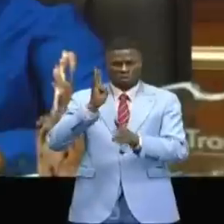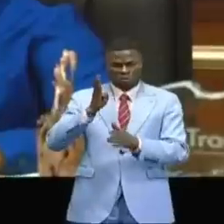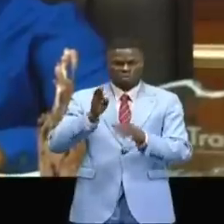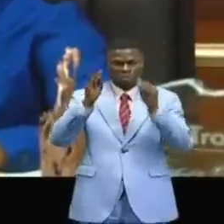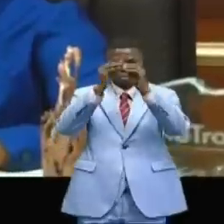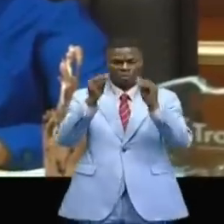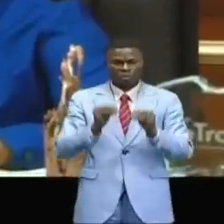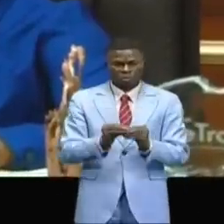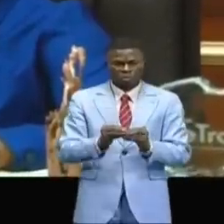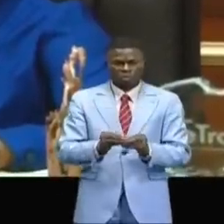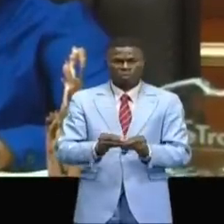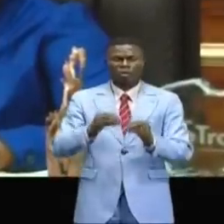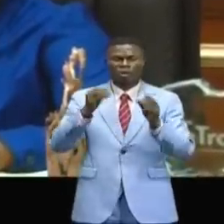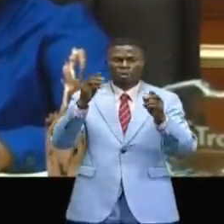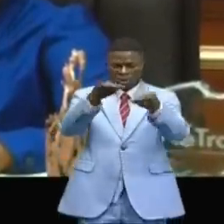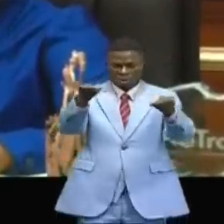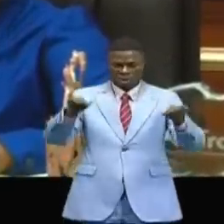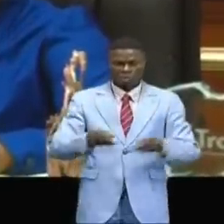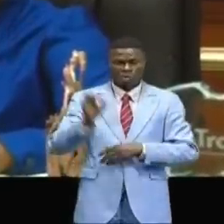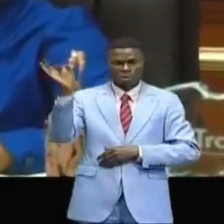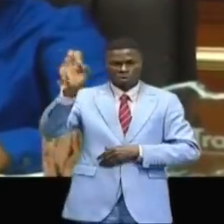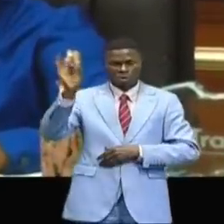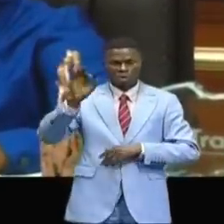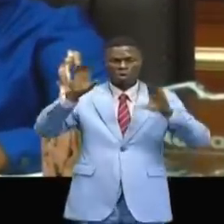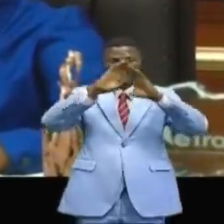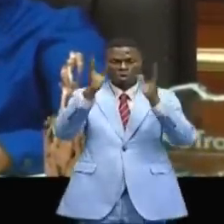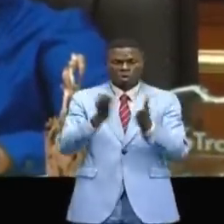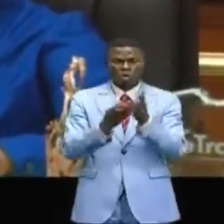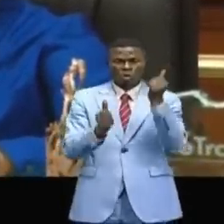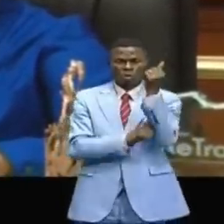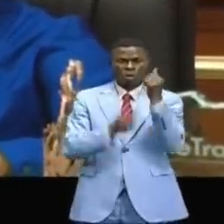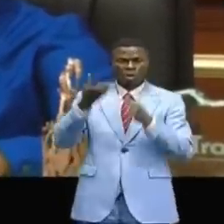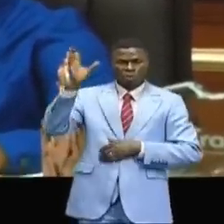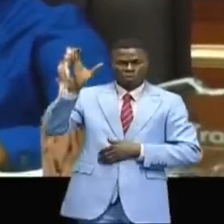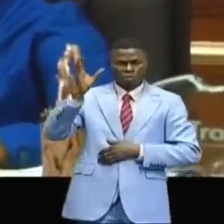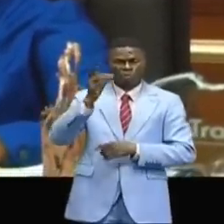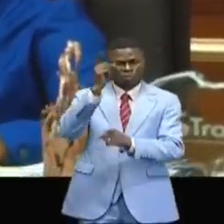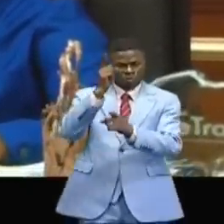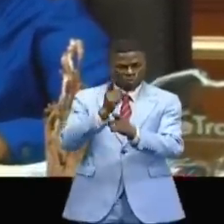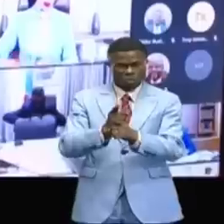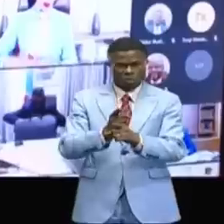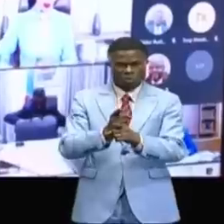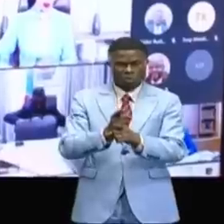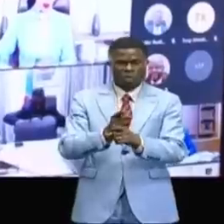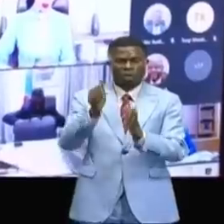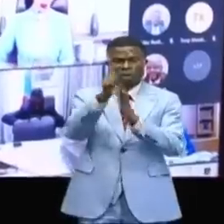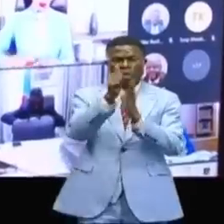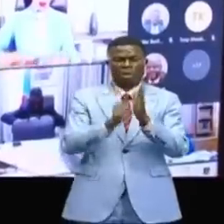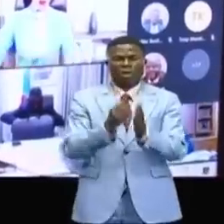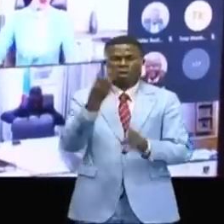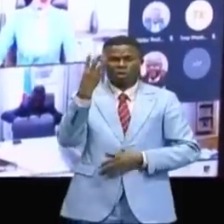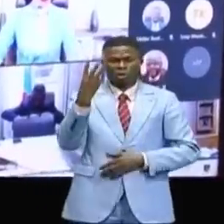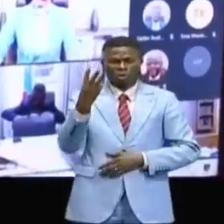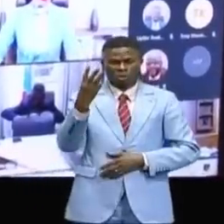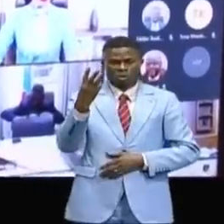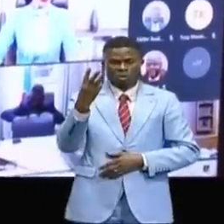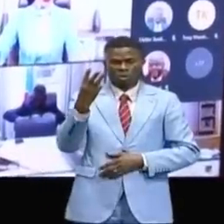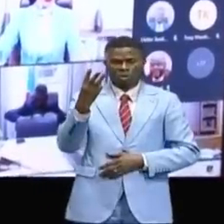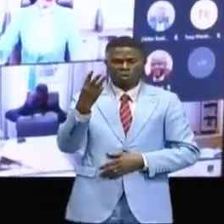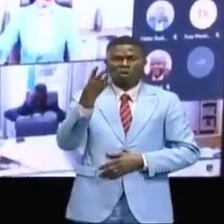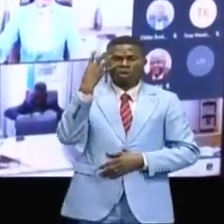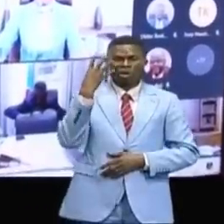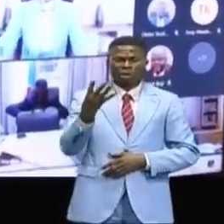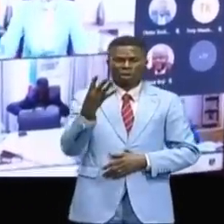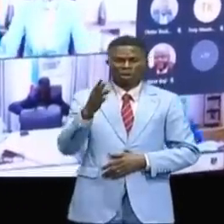modalités d'attribution de concessions forestières aux communautés locales, spécifiquement en ses articles 3,